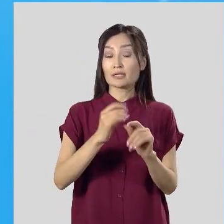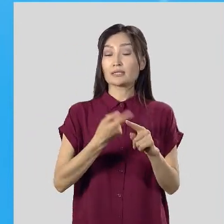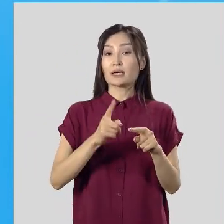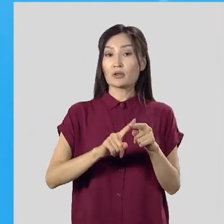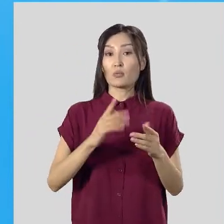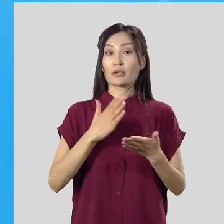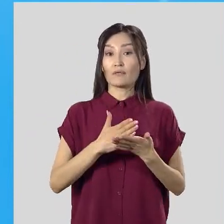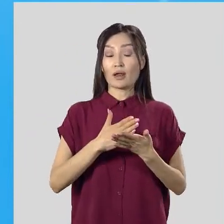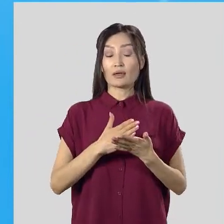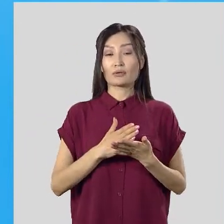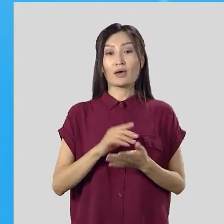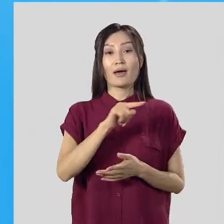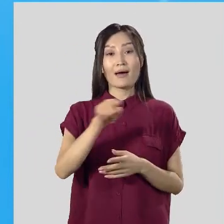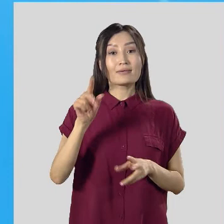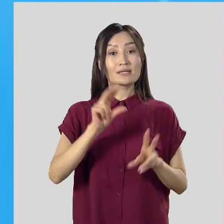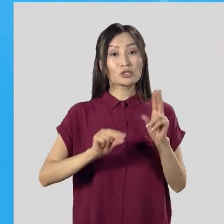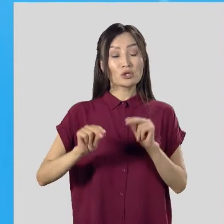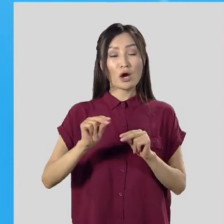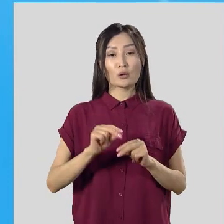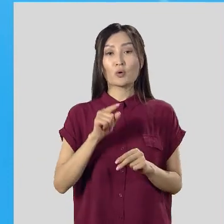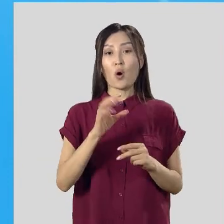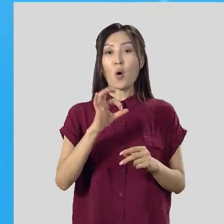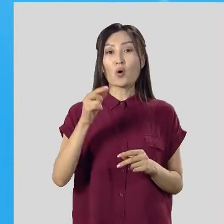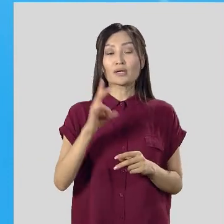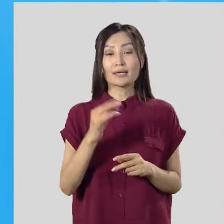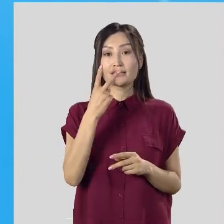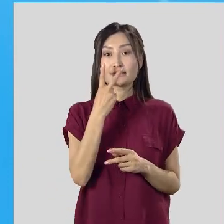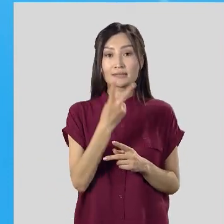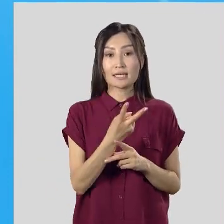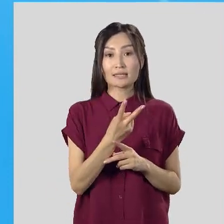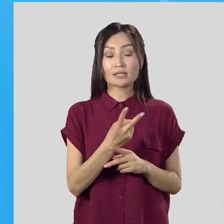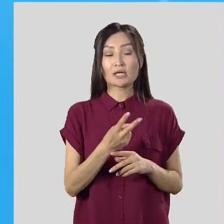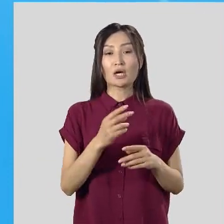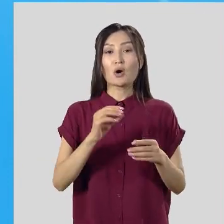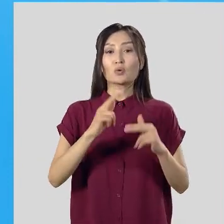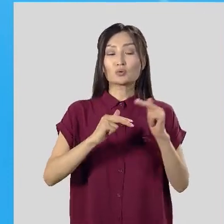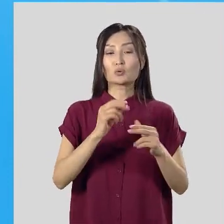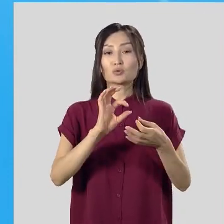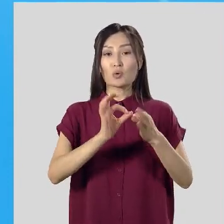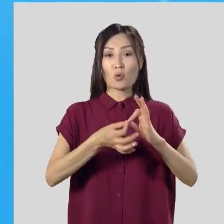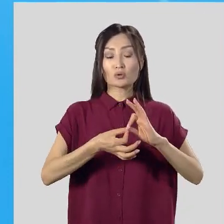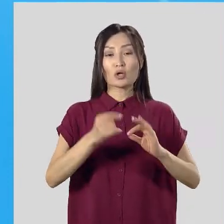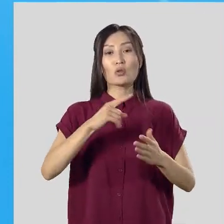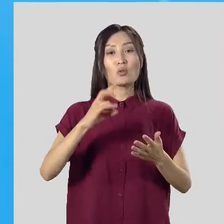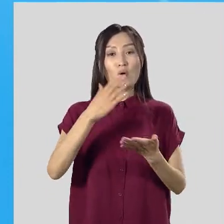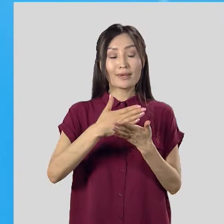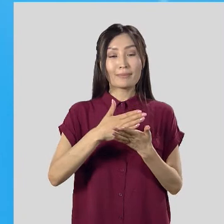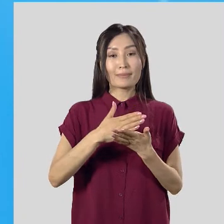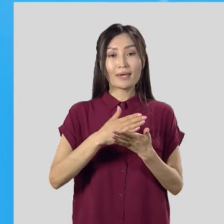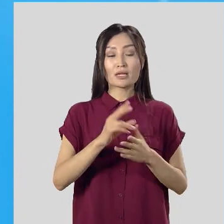этому явлению. Они считают, что орган зрения устроен сложно, но имеет